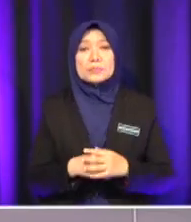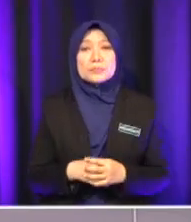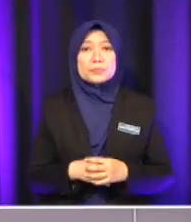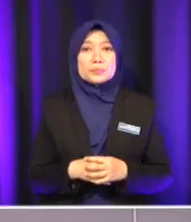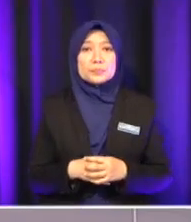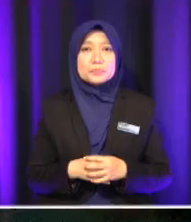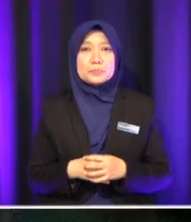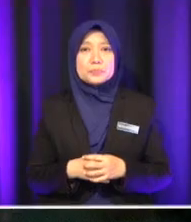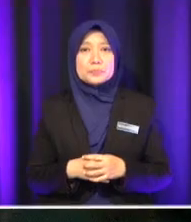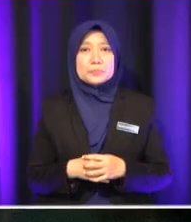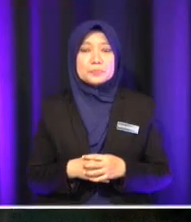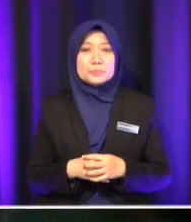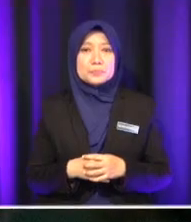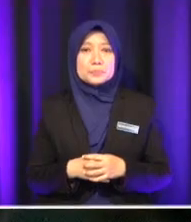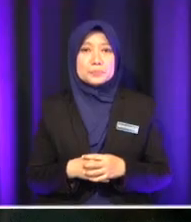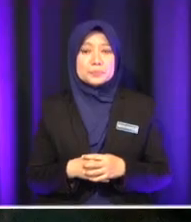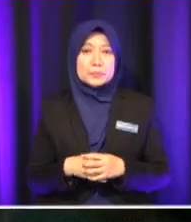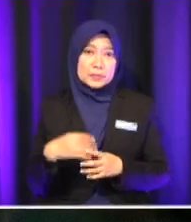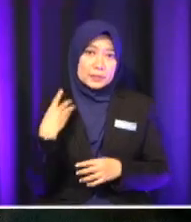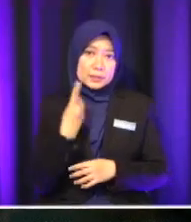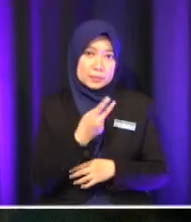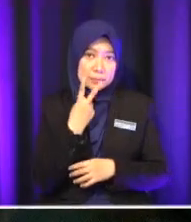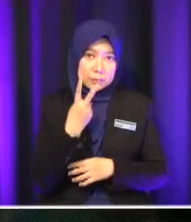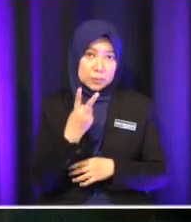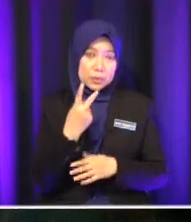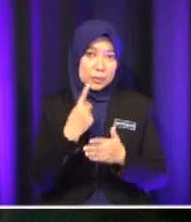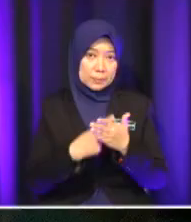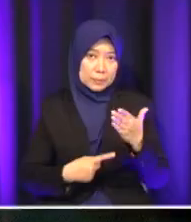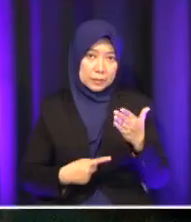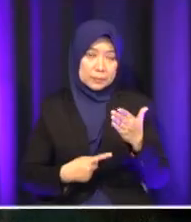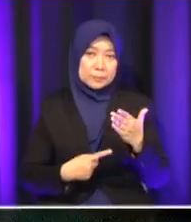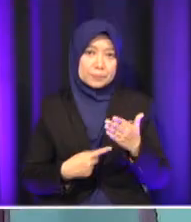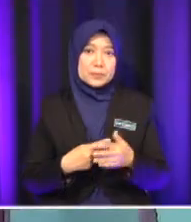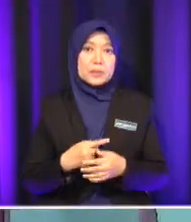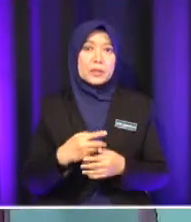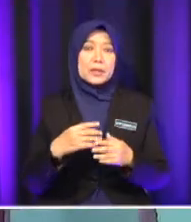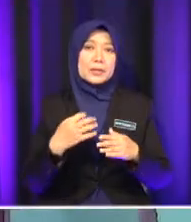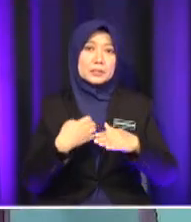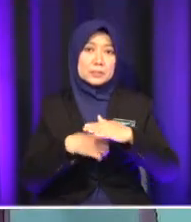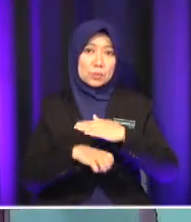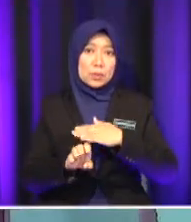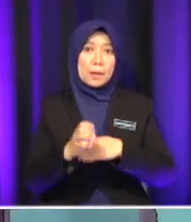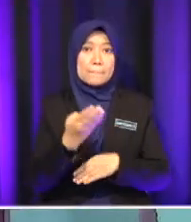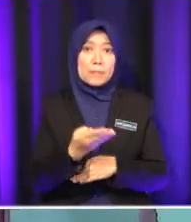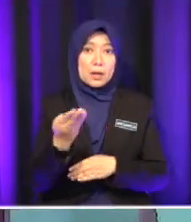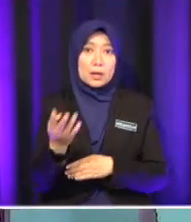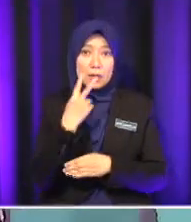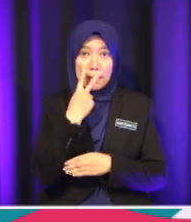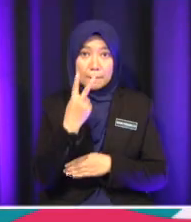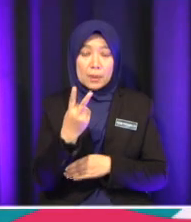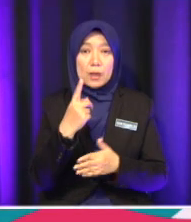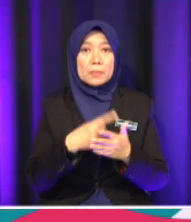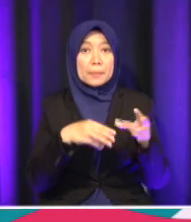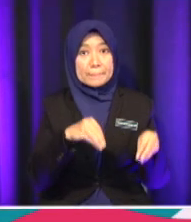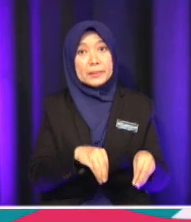seterusnya ya kita lihat komposisi ekspor barang nampak yang pertama ialah komoditi pertanian